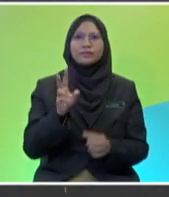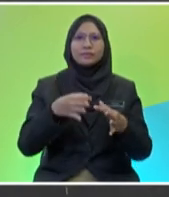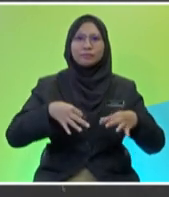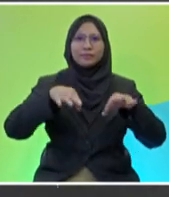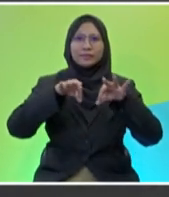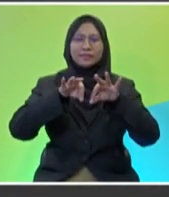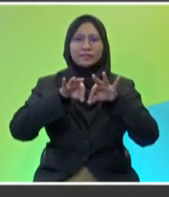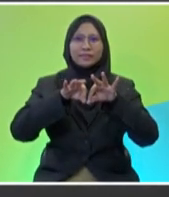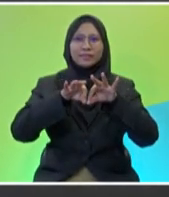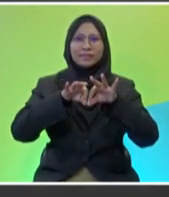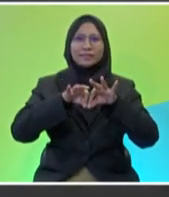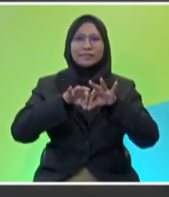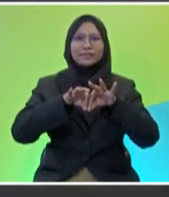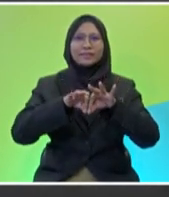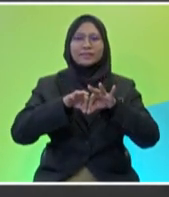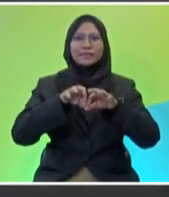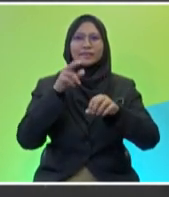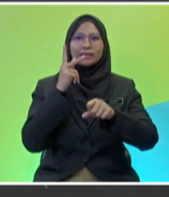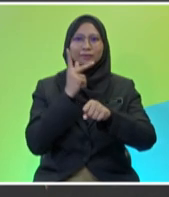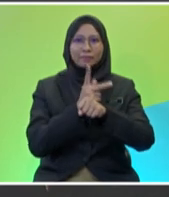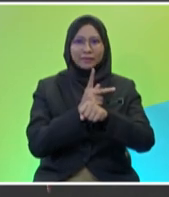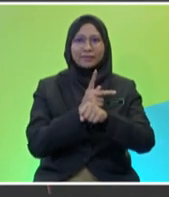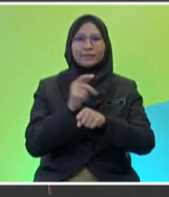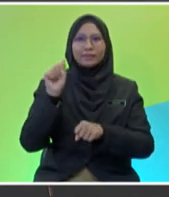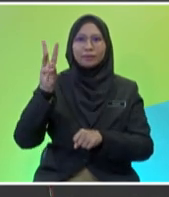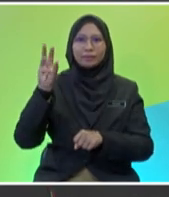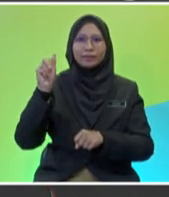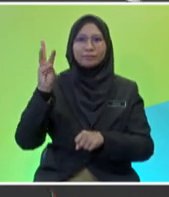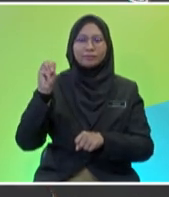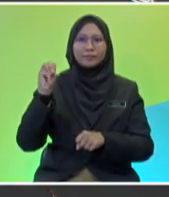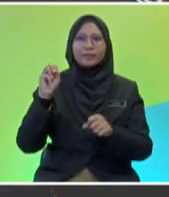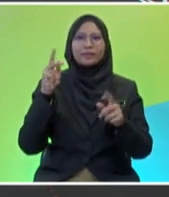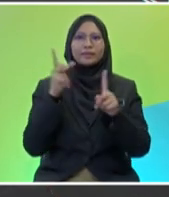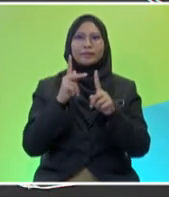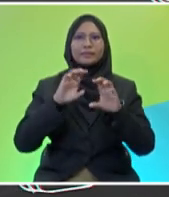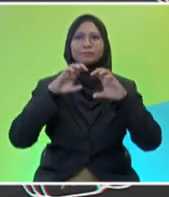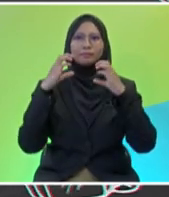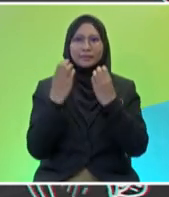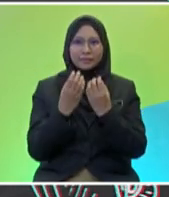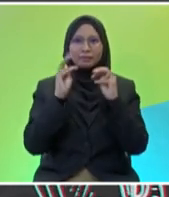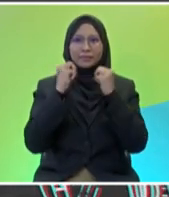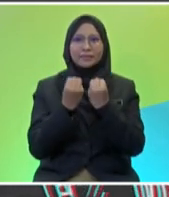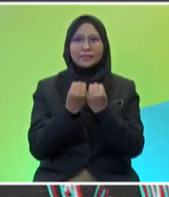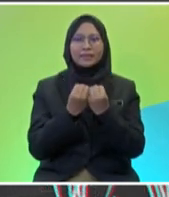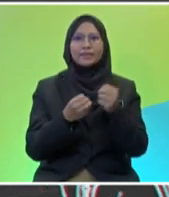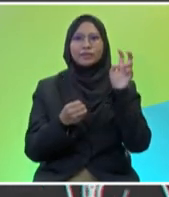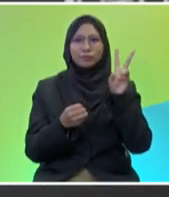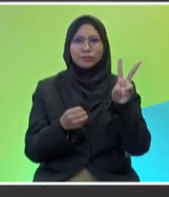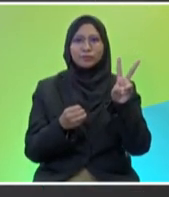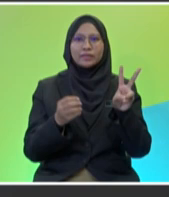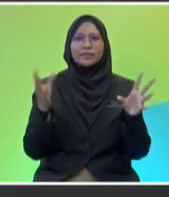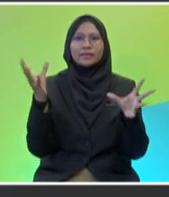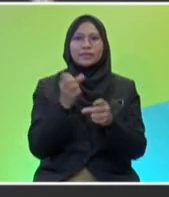awam kepada masyarakat dan yang kedua murid dapat eee menjelaskan dua cara menghargai agensi